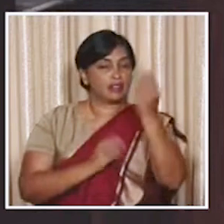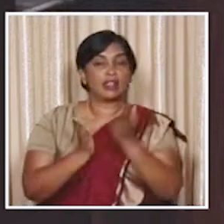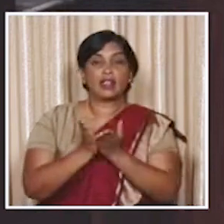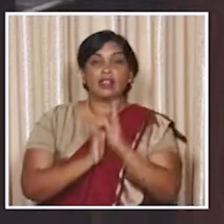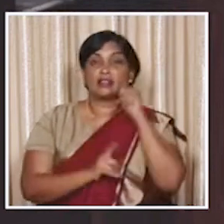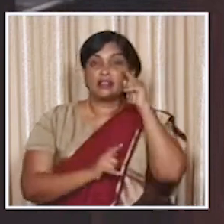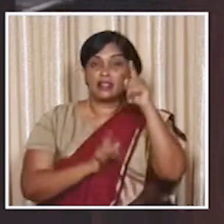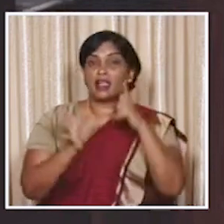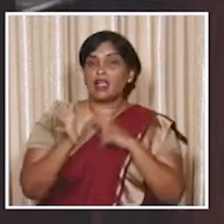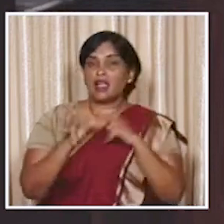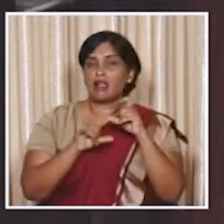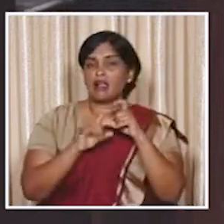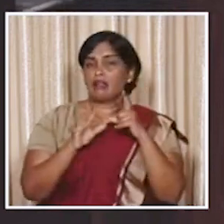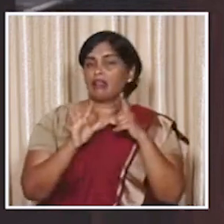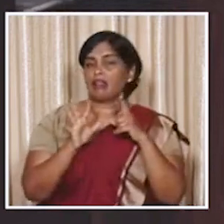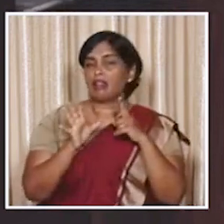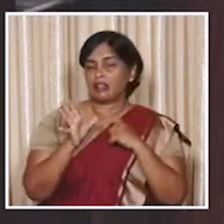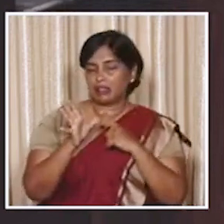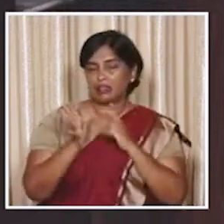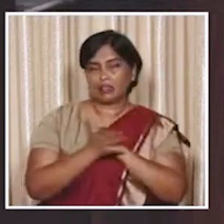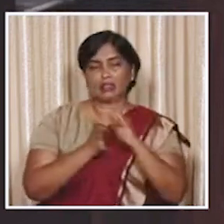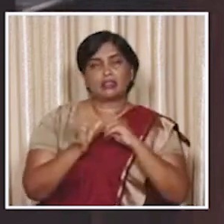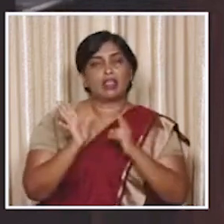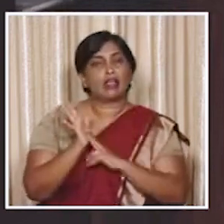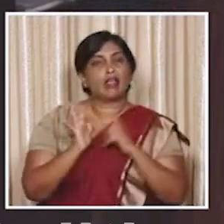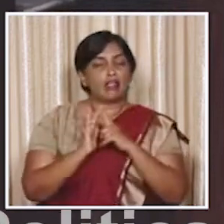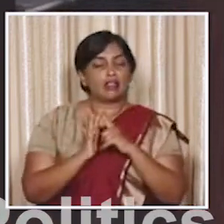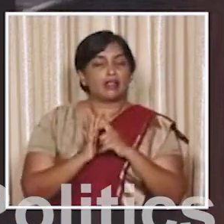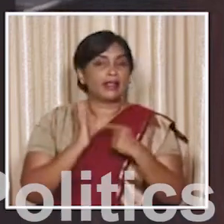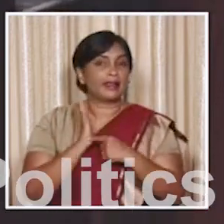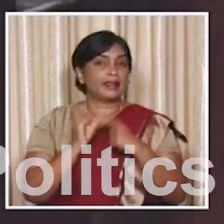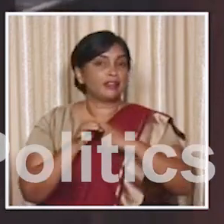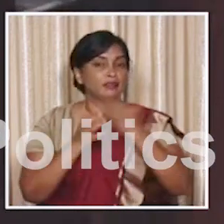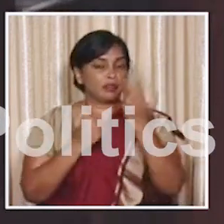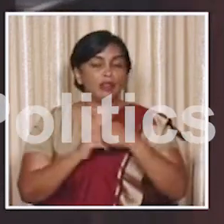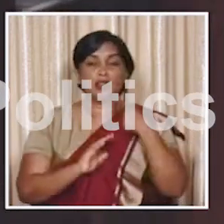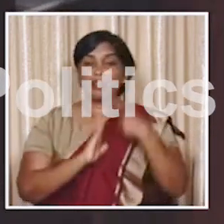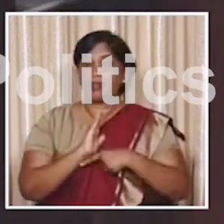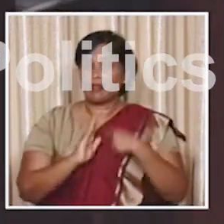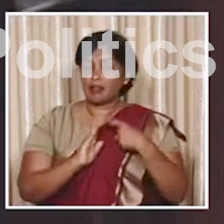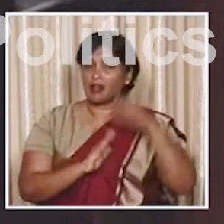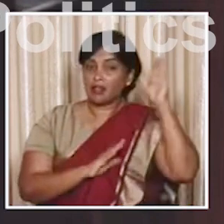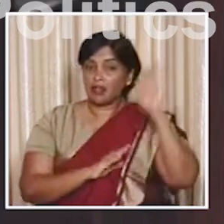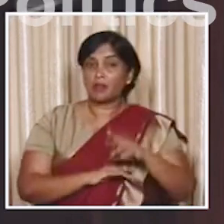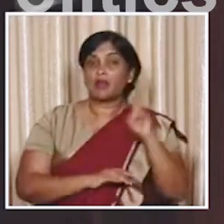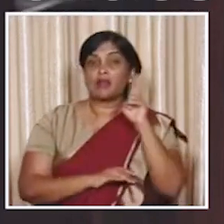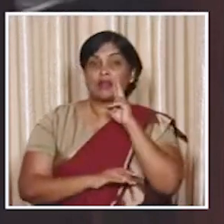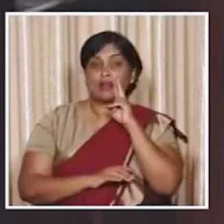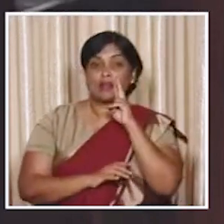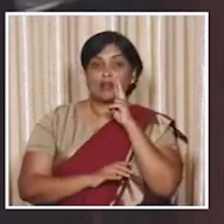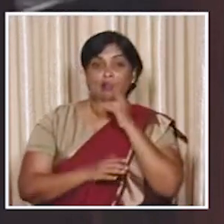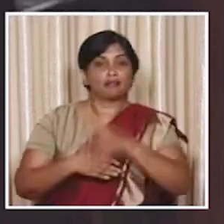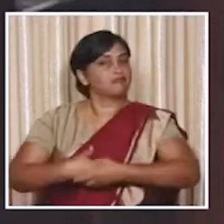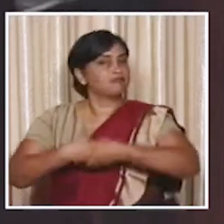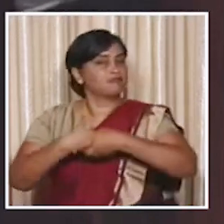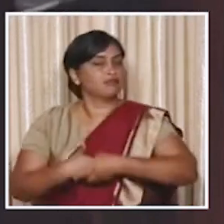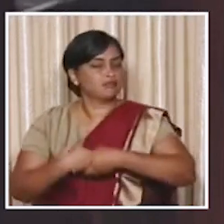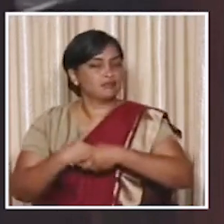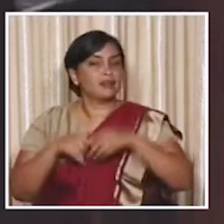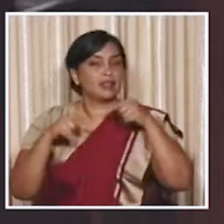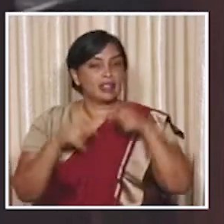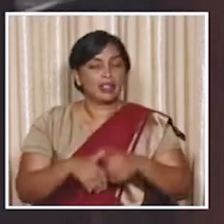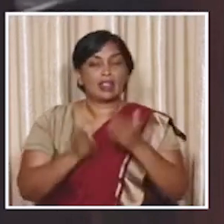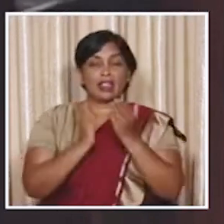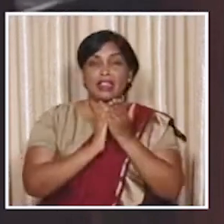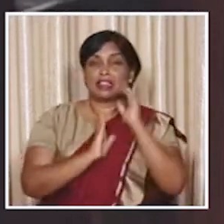ඉන්දියාවේ අදානි සුළං බලාගාරයේ ගන්න ටෙන්ඩර් දාලා ලංකාවට අදානි එන්නේ රයිල් වික්‍රමසිංහට අතට අත දීලා අදානි